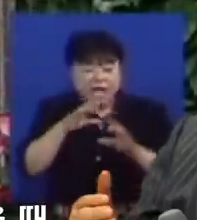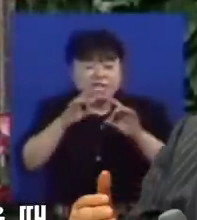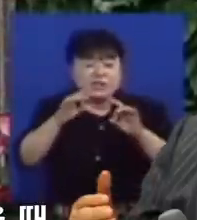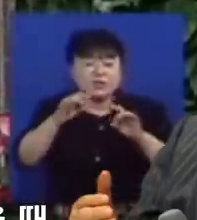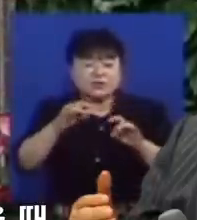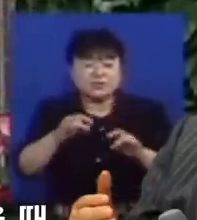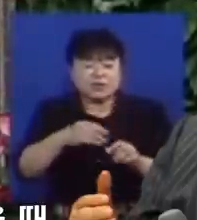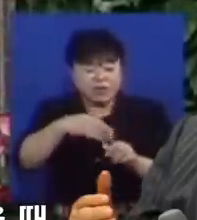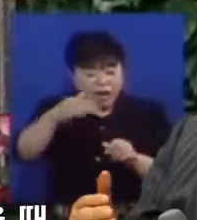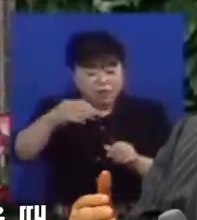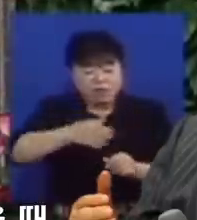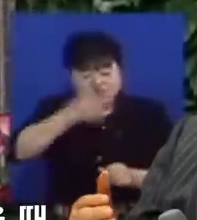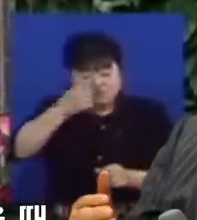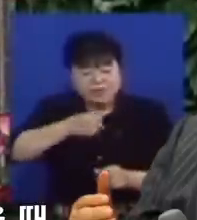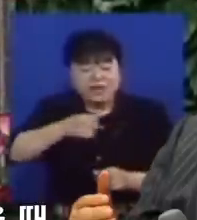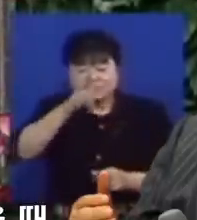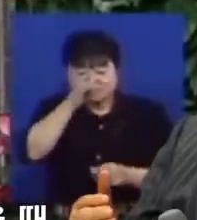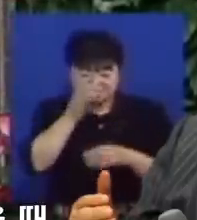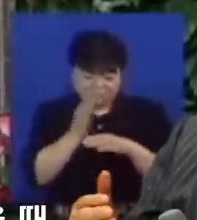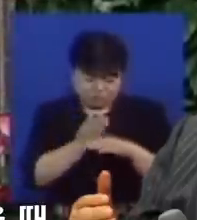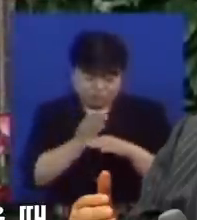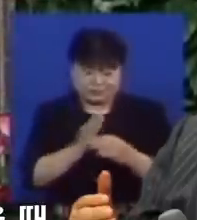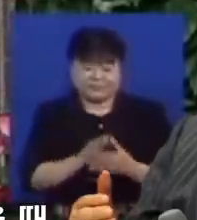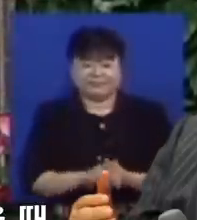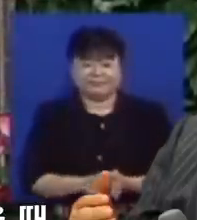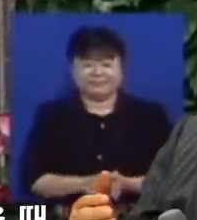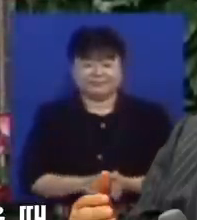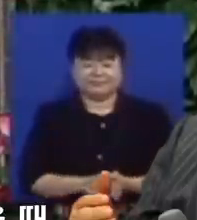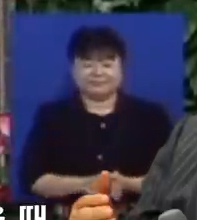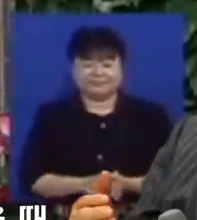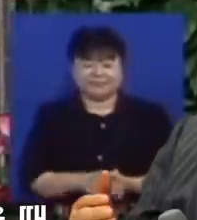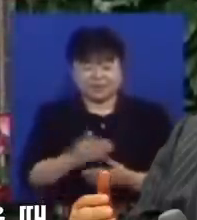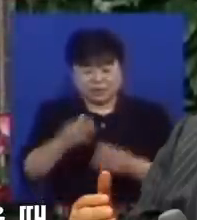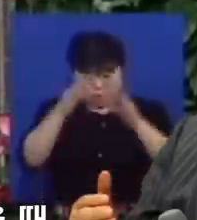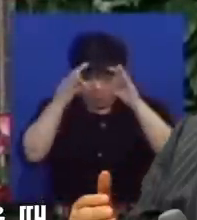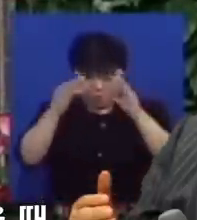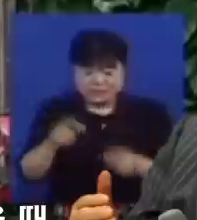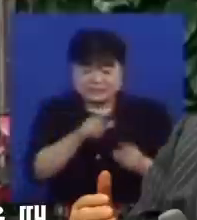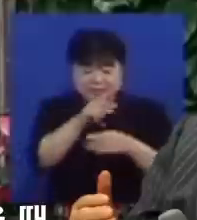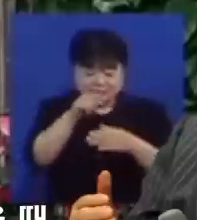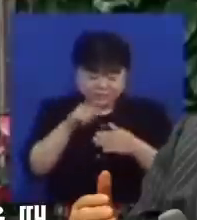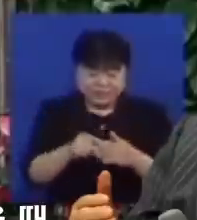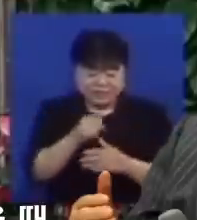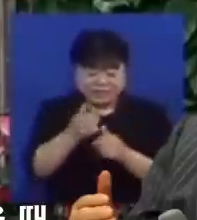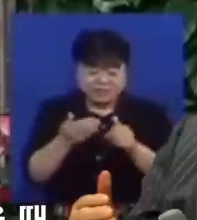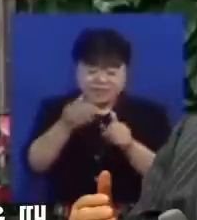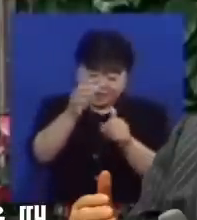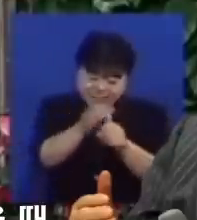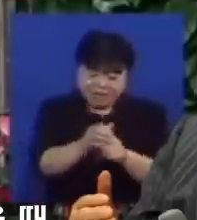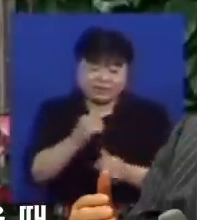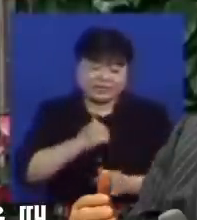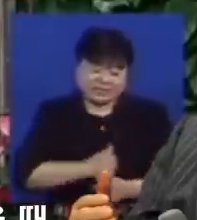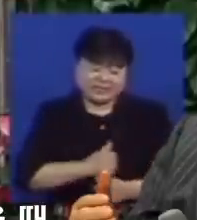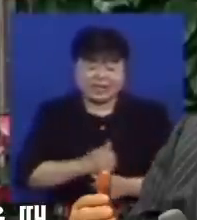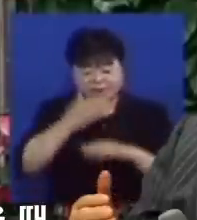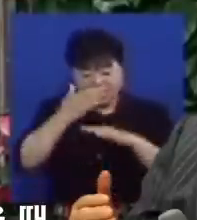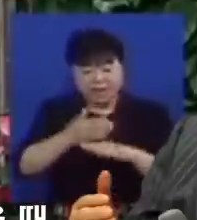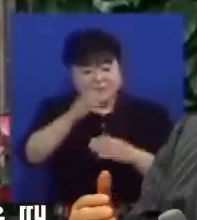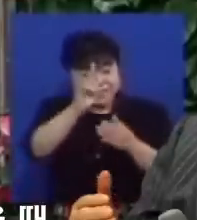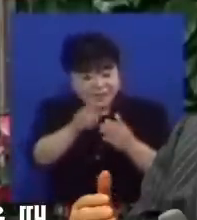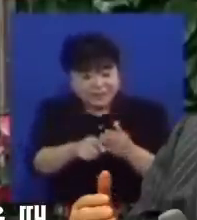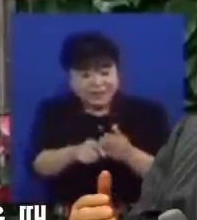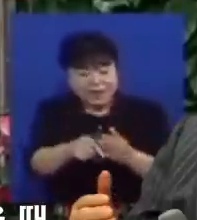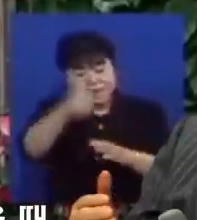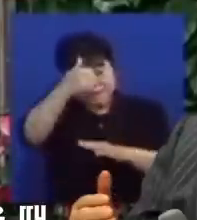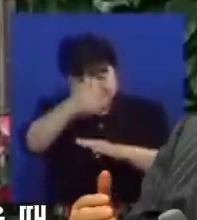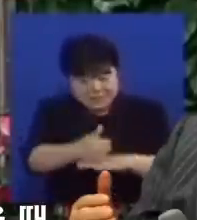선교사로 가려고 그 꿈을 품고 준비하고 있습니다. 여러분 보세요. 삶의 모든 것을 하나님께 맡기고 인내하며 감사할 때